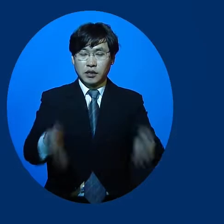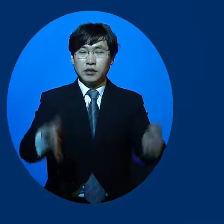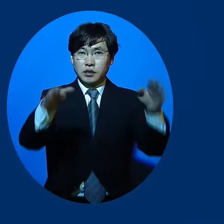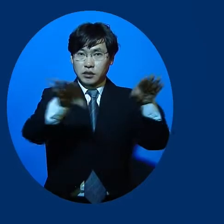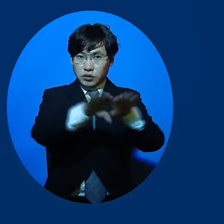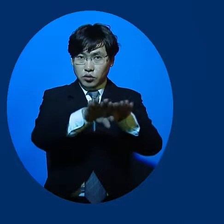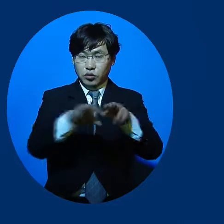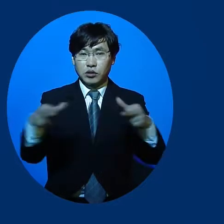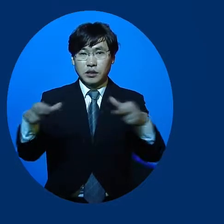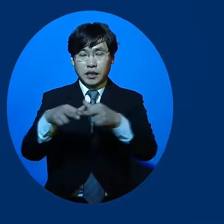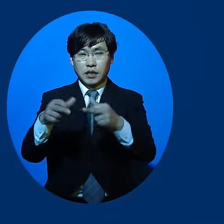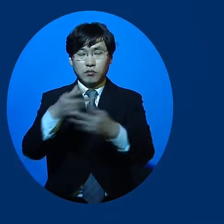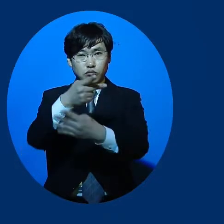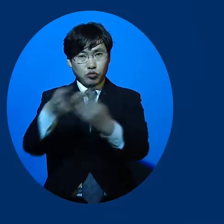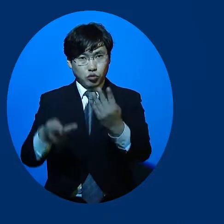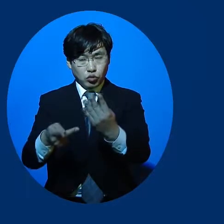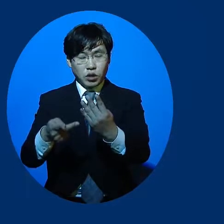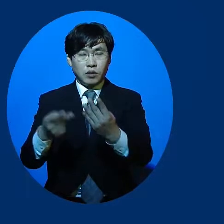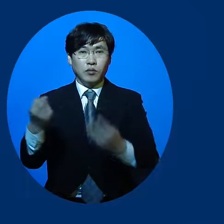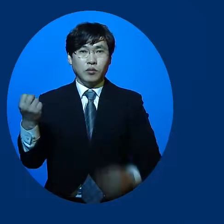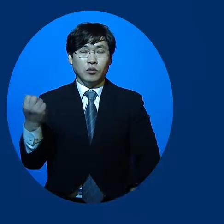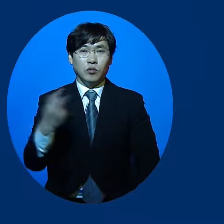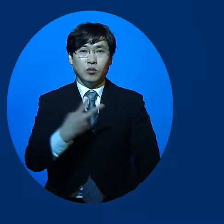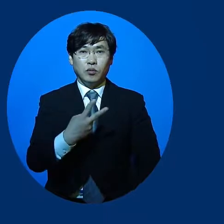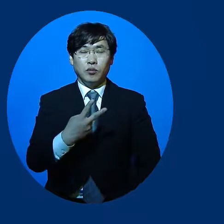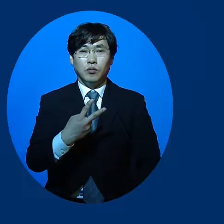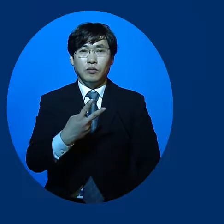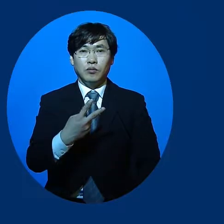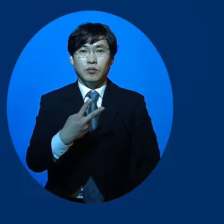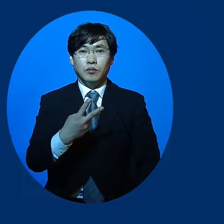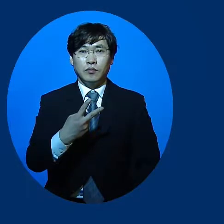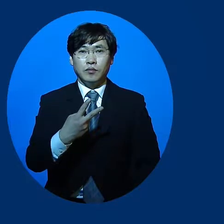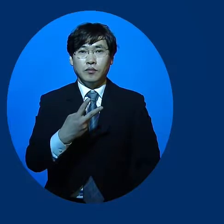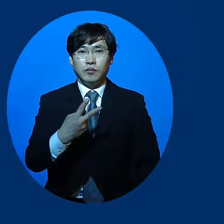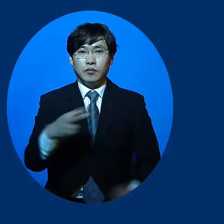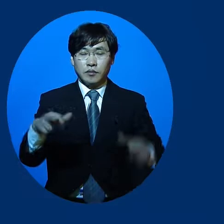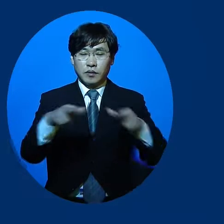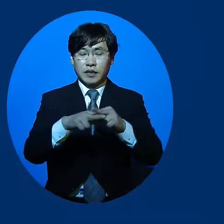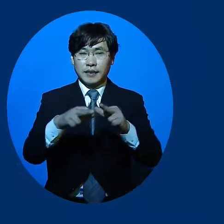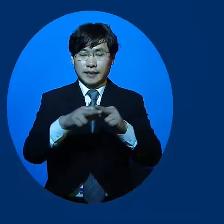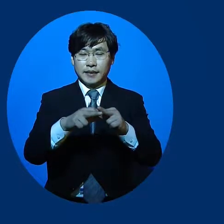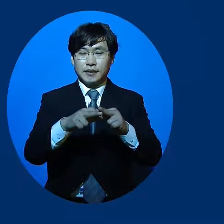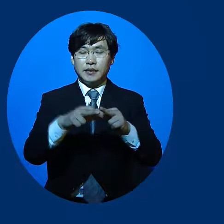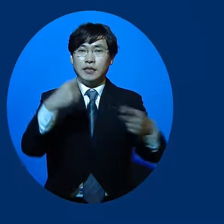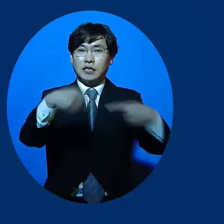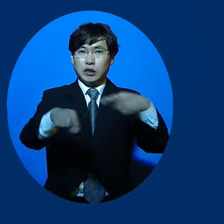생활체육 시설, 장애인 생활체육 프로그램, 장애인 장애인 생활체육 지도자